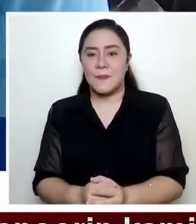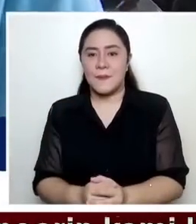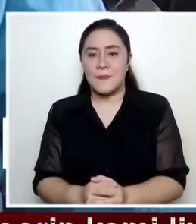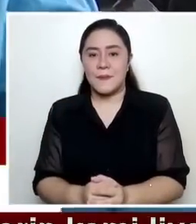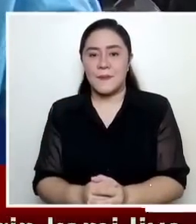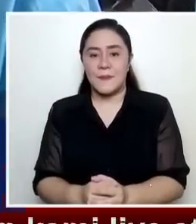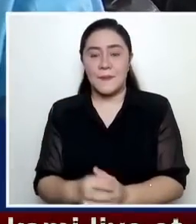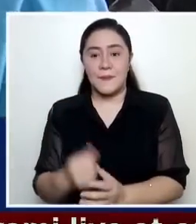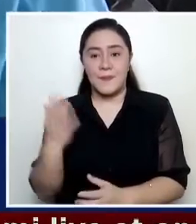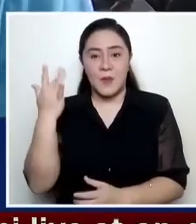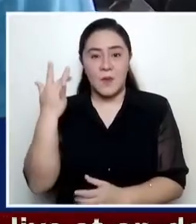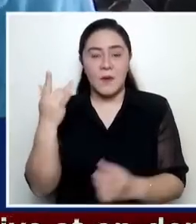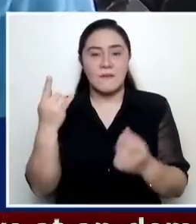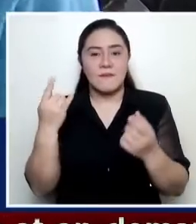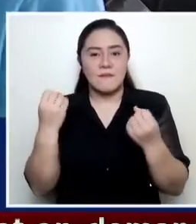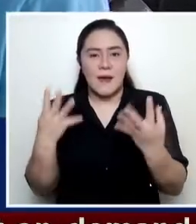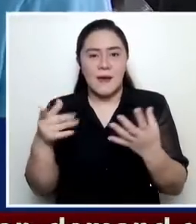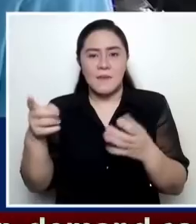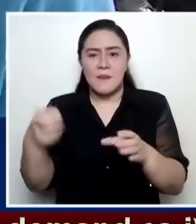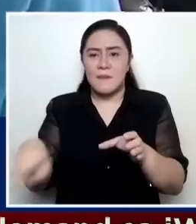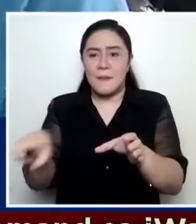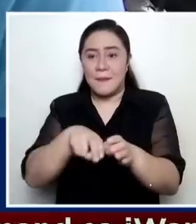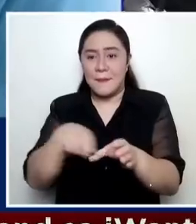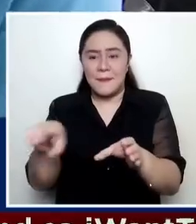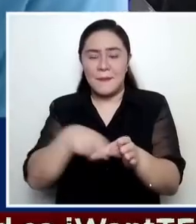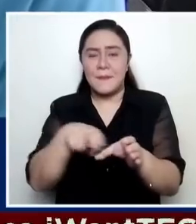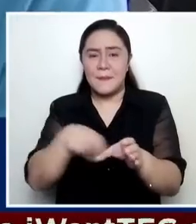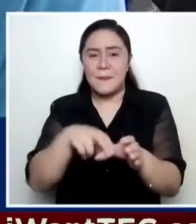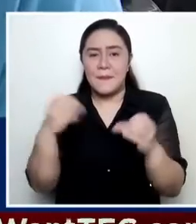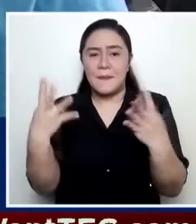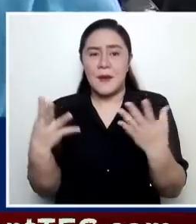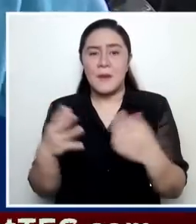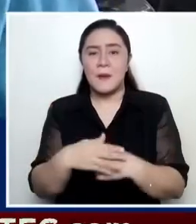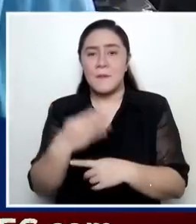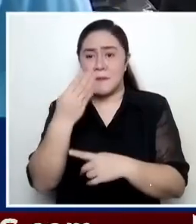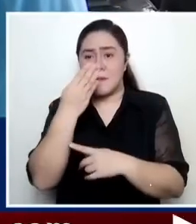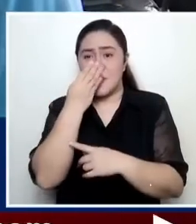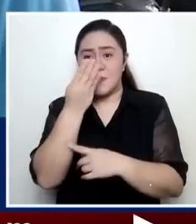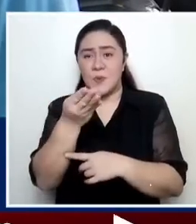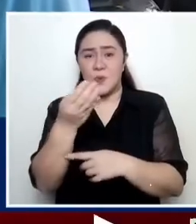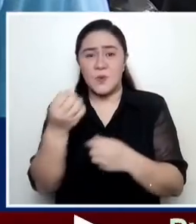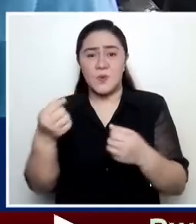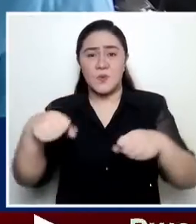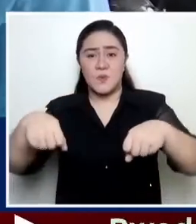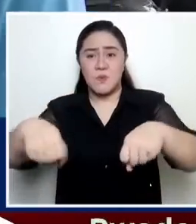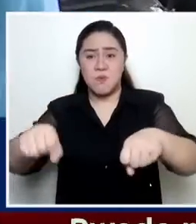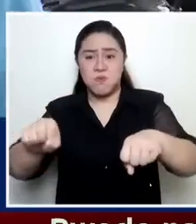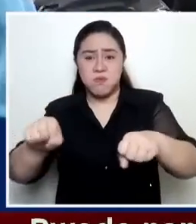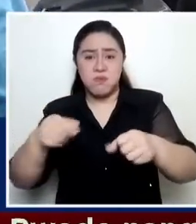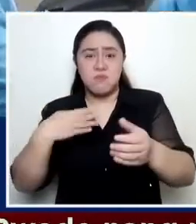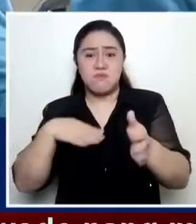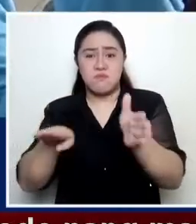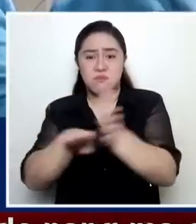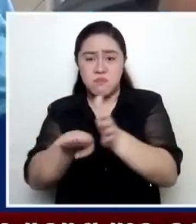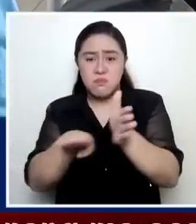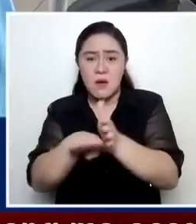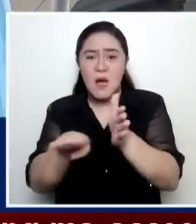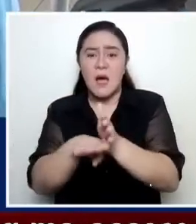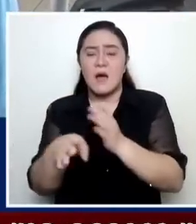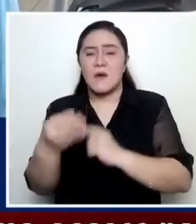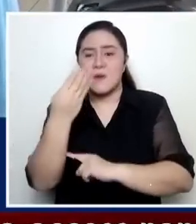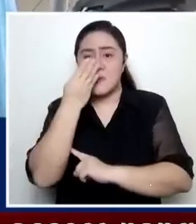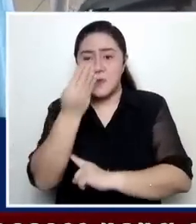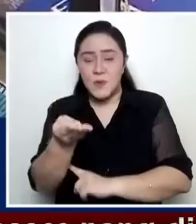Eh yun, ang dami naman nasakay, eh yun lang, kukunti ang nagdibiyahe kasi walang gasolina. Mga ibang gasolinahan,